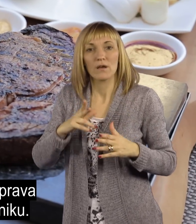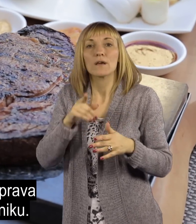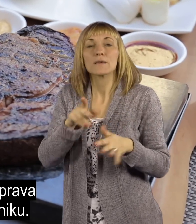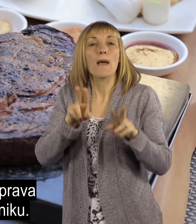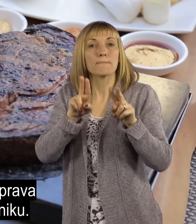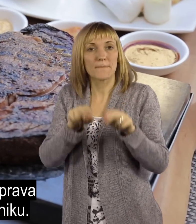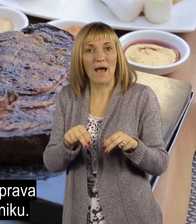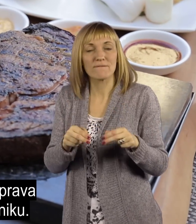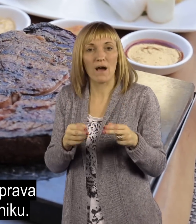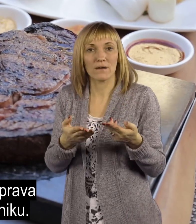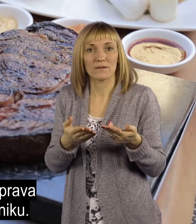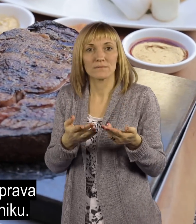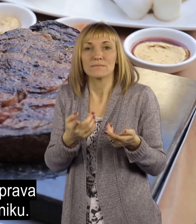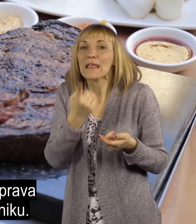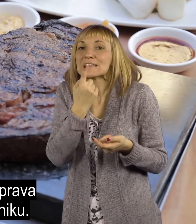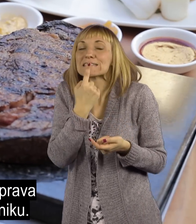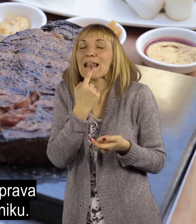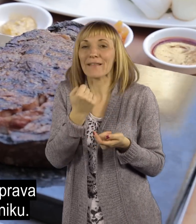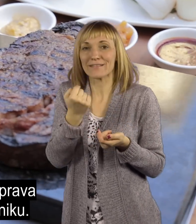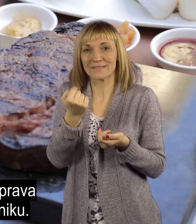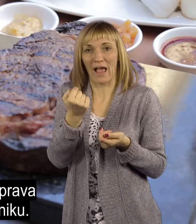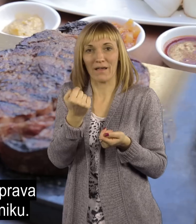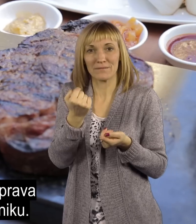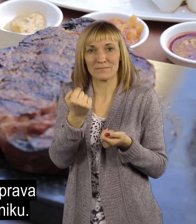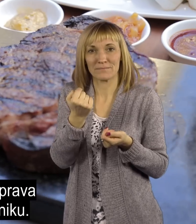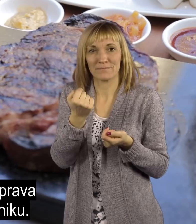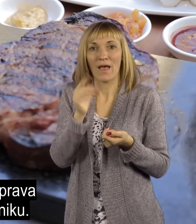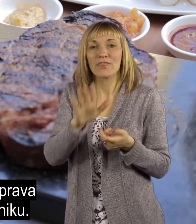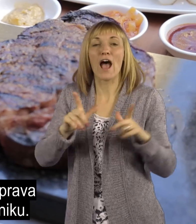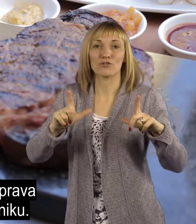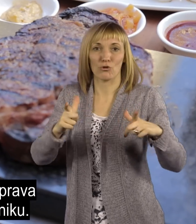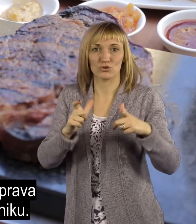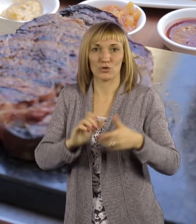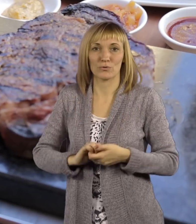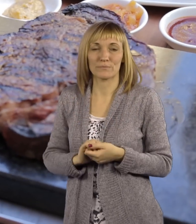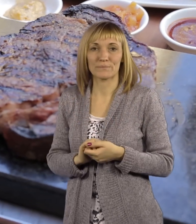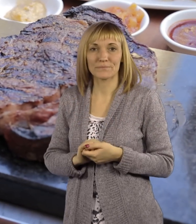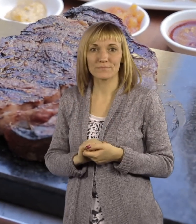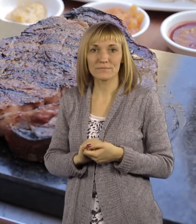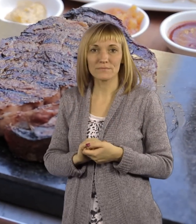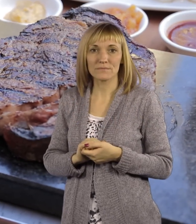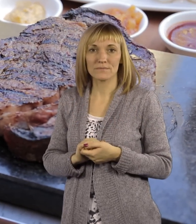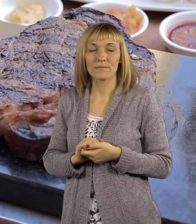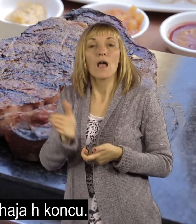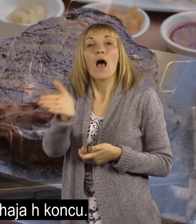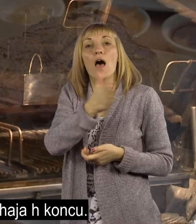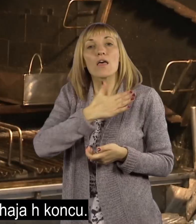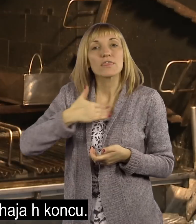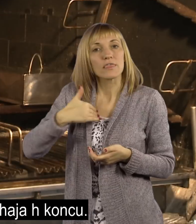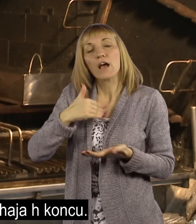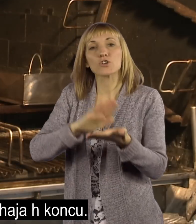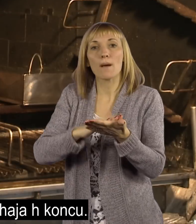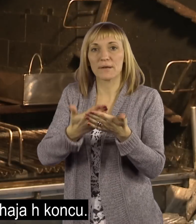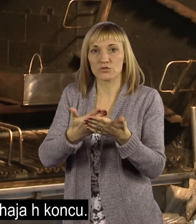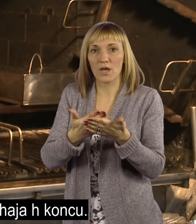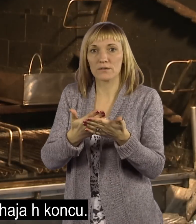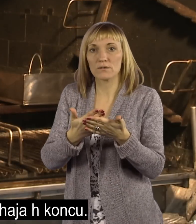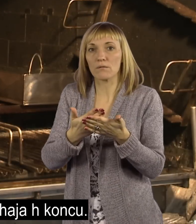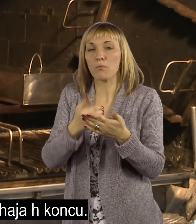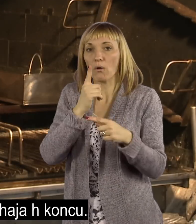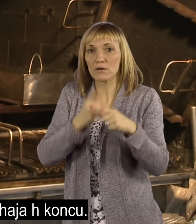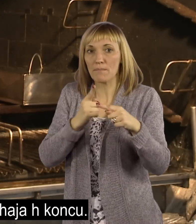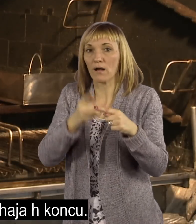je prava sladica na krožniku. Naše pečenje počasi prihaja